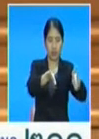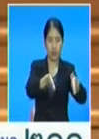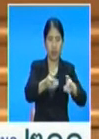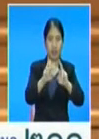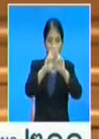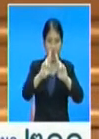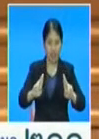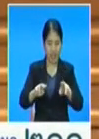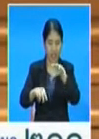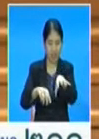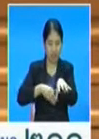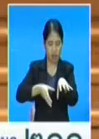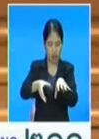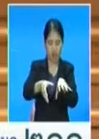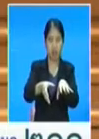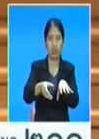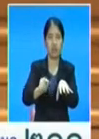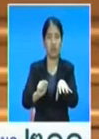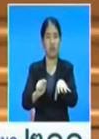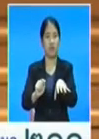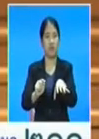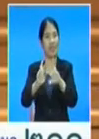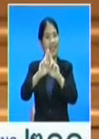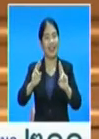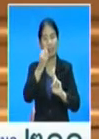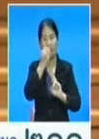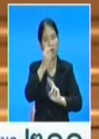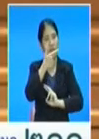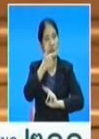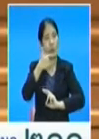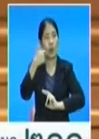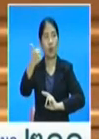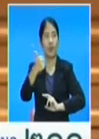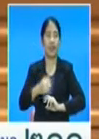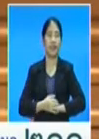ออกไปเมื่อไหร่ก็มีครับชาย4มีเกี้ยวมีกินตลอด24ชั่วโมง